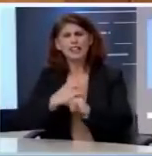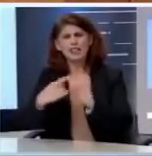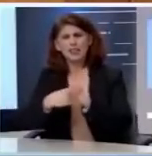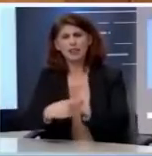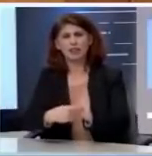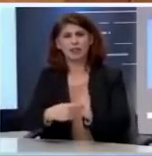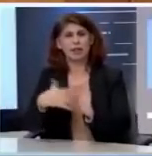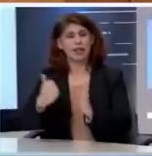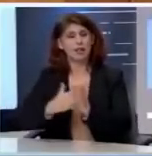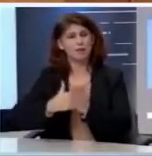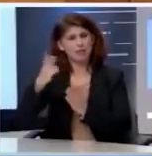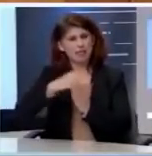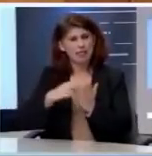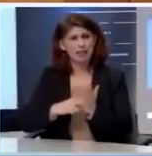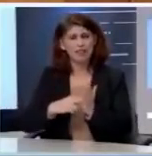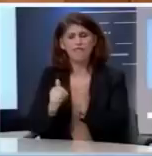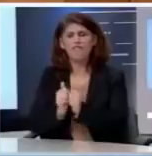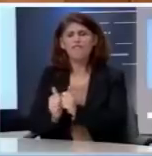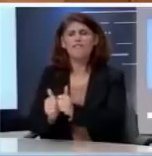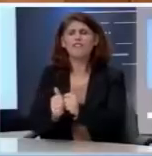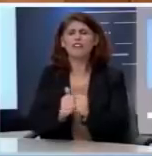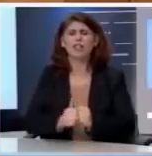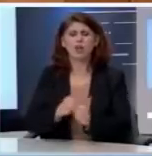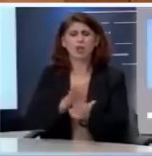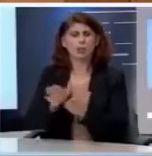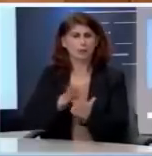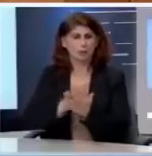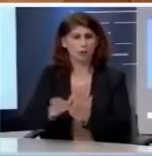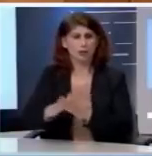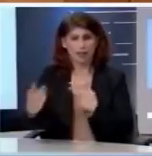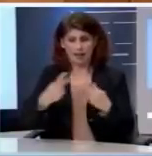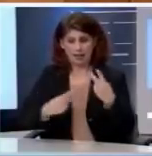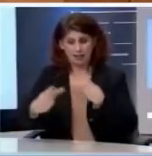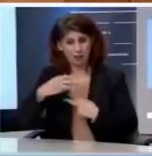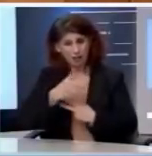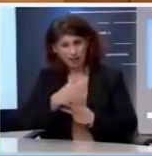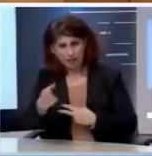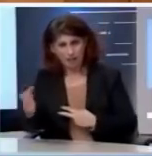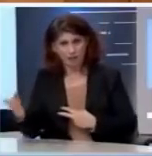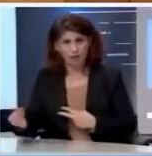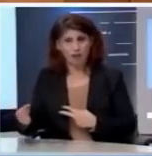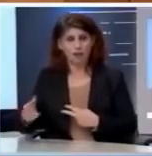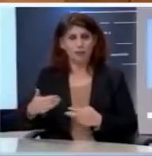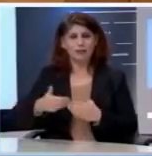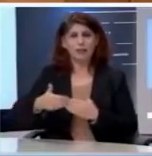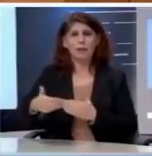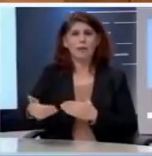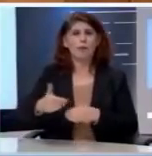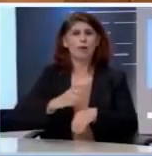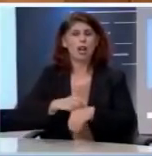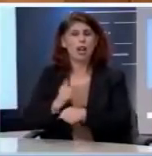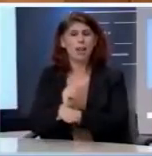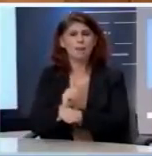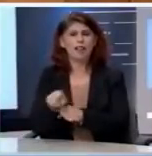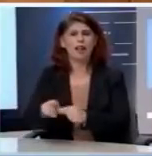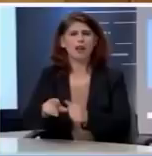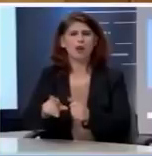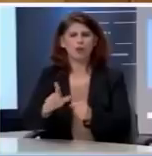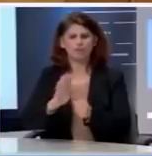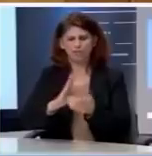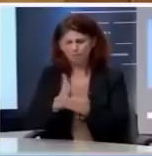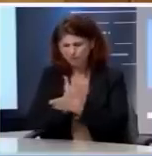να βγαίνουν τα πρωτοσέλιδα στο φιλικό σας τύπο και να με κατηγορείτε συνεχώς για αυτά, τα οποία στα επόμενα λεπτά της ώρας θα τα έχω κάνει